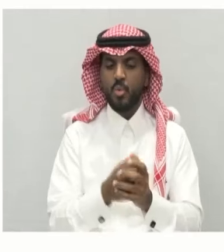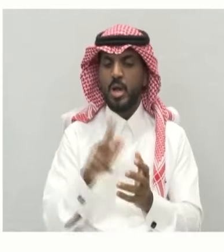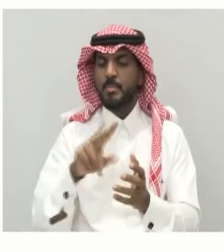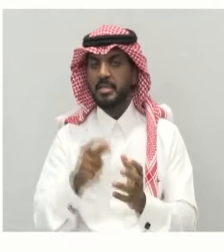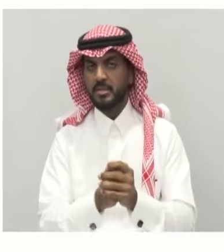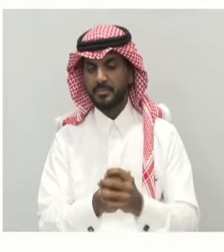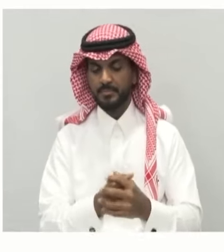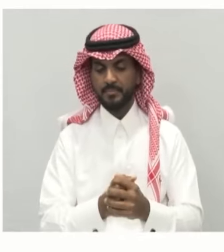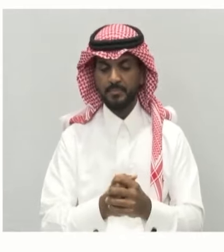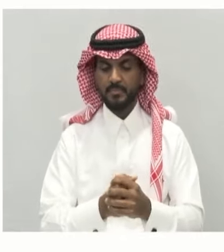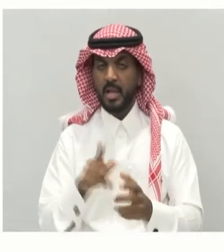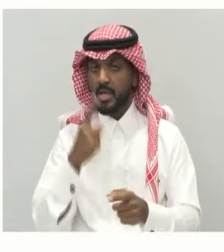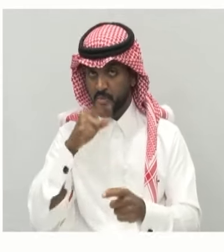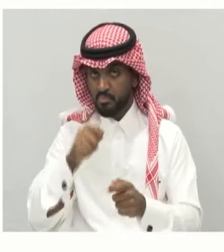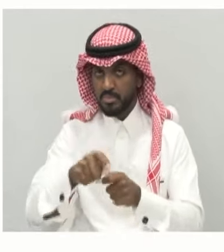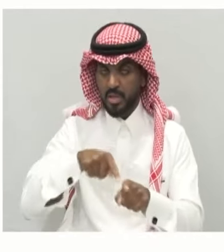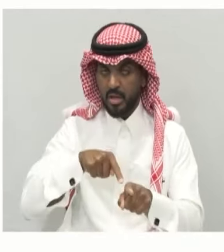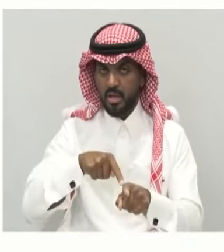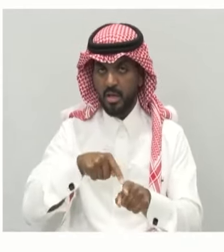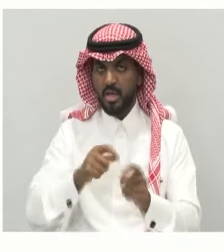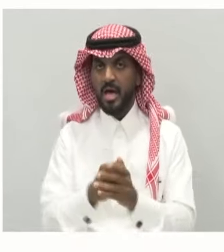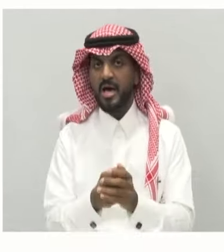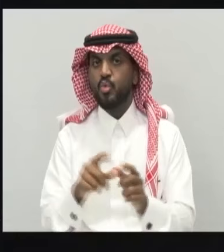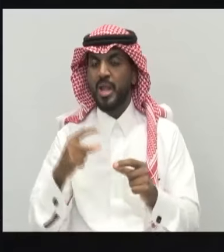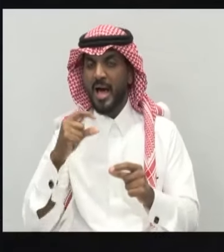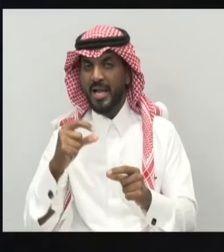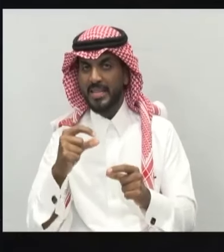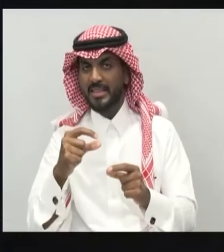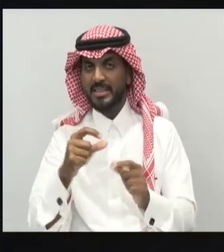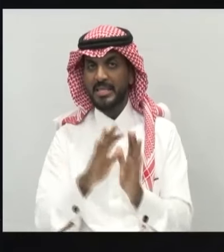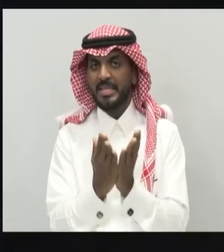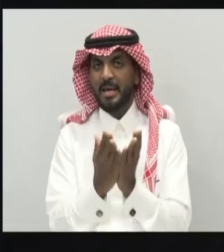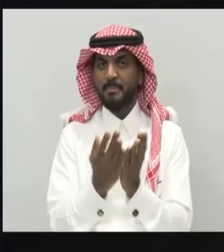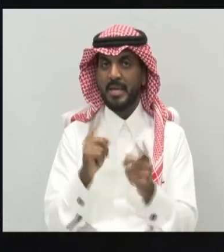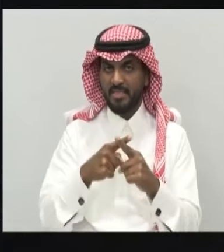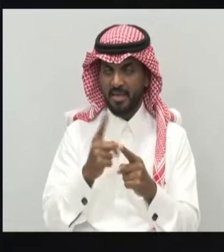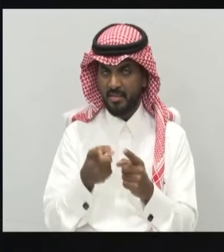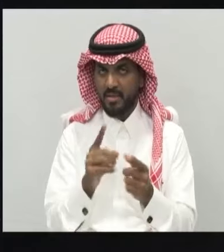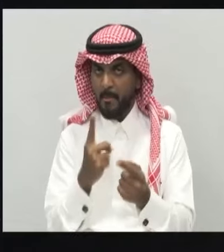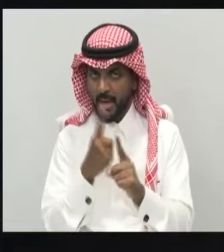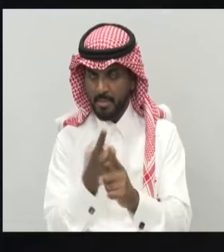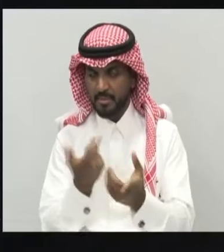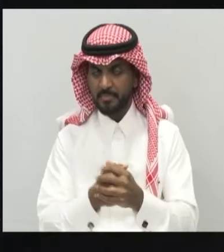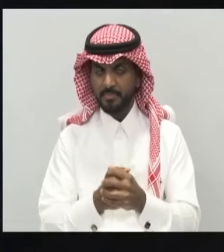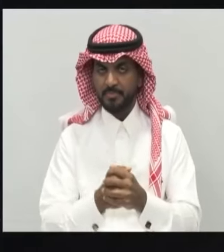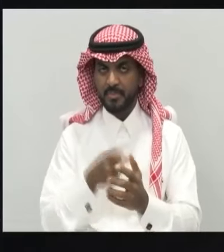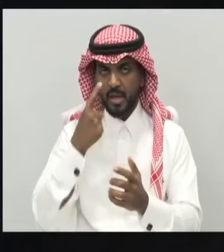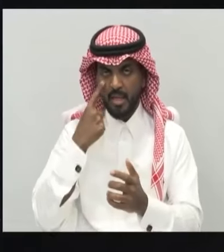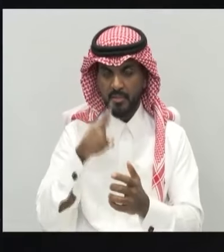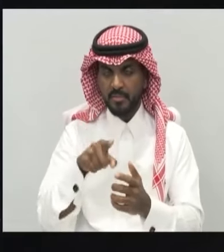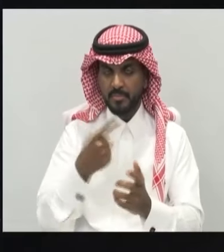جاهزين يا مبدعين الان عرض الكتاب عرض كتاب الرياضيات الذي امامك بمجرد